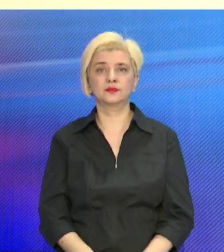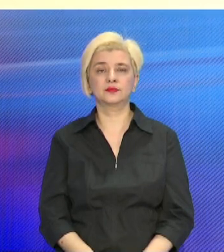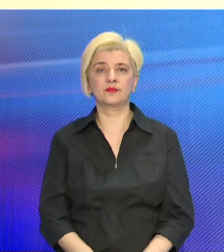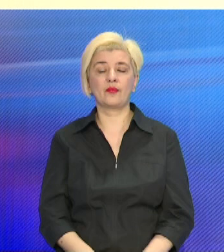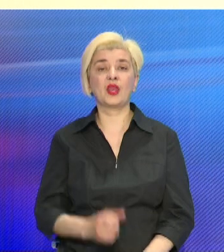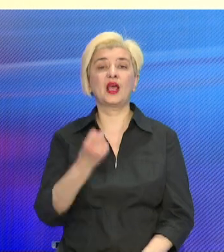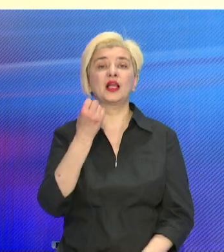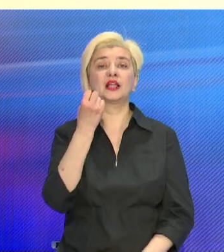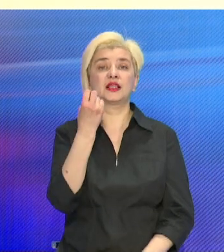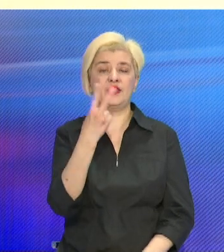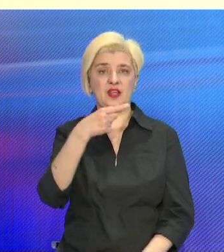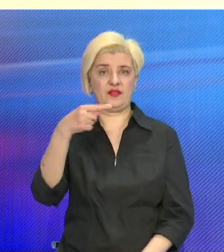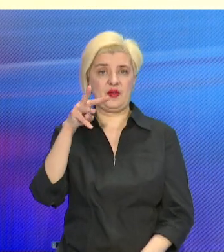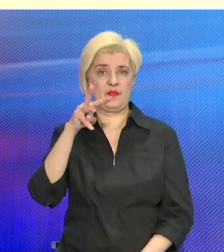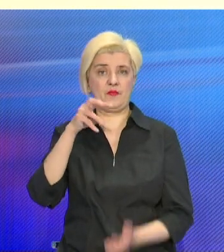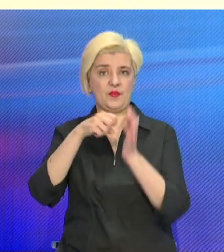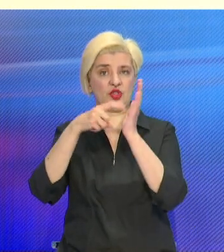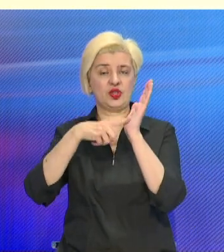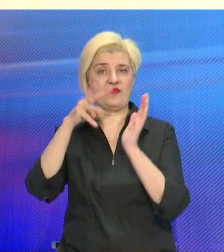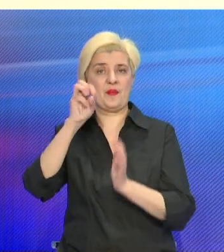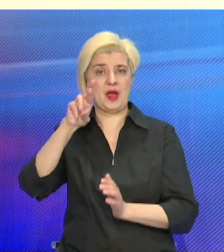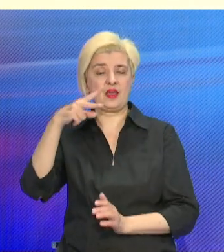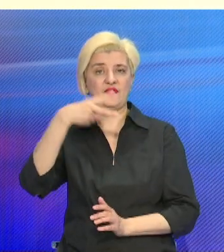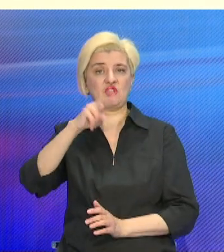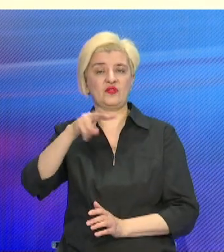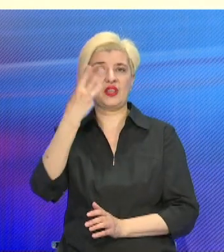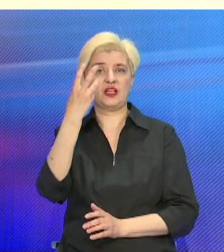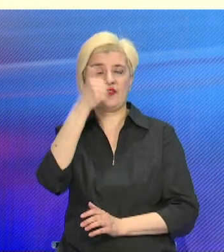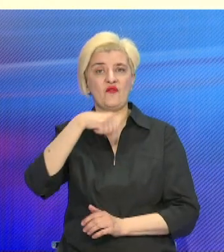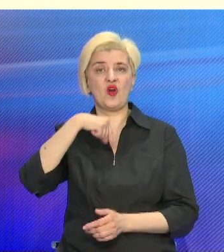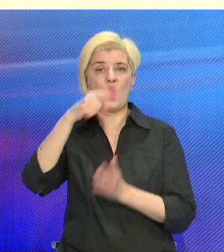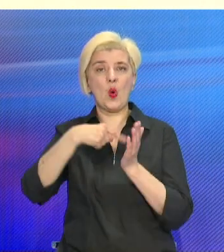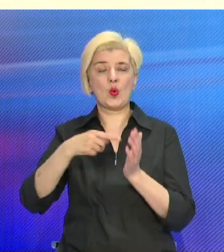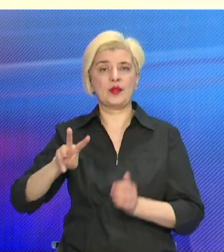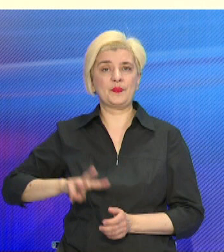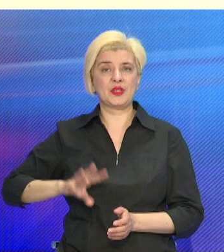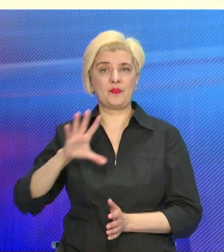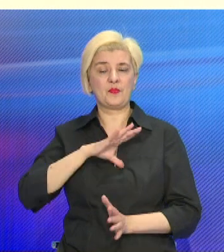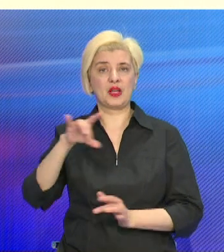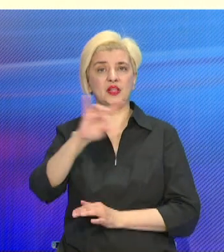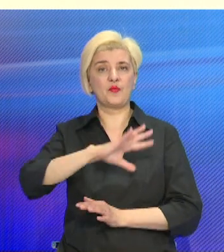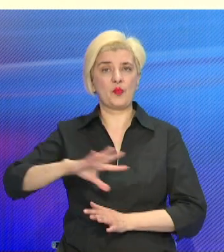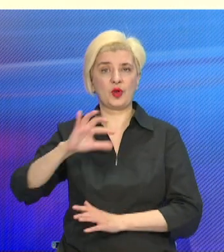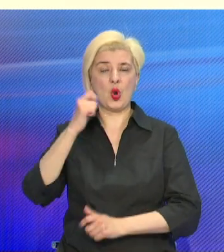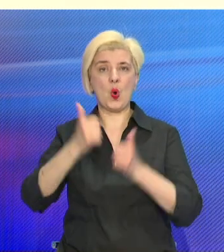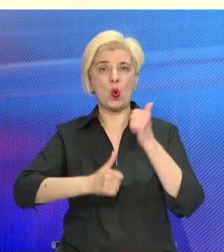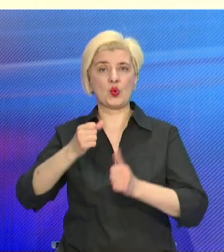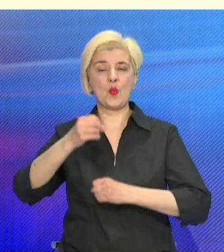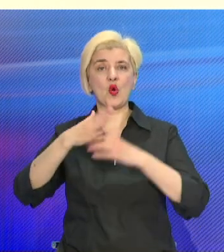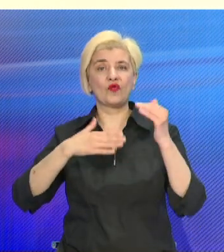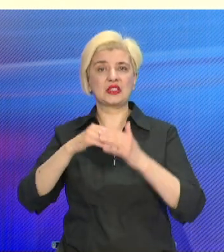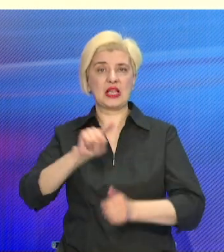С 12 по 16 мая 2023 года в городе Минске проходил республиканский конкурс